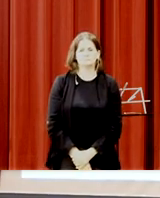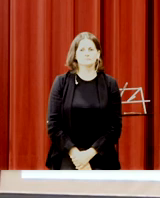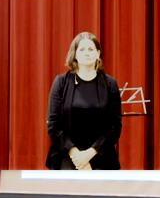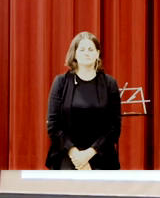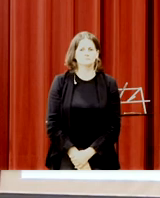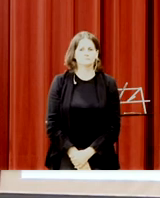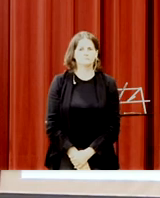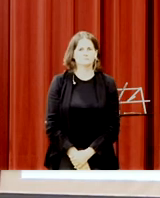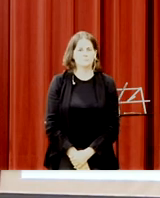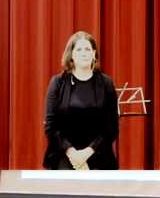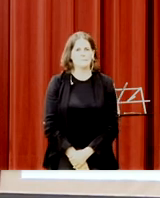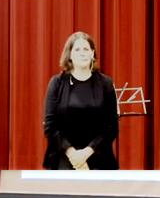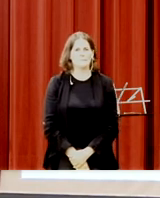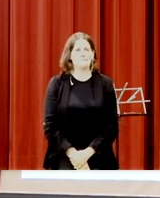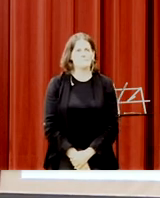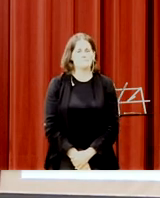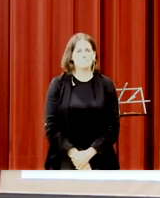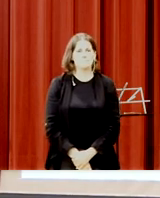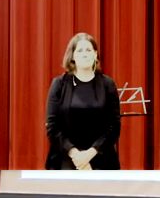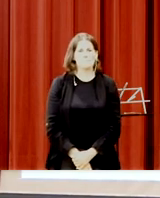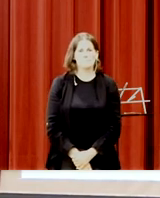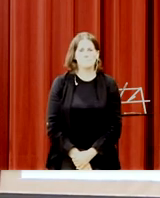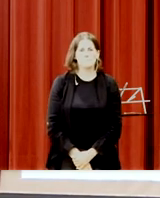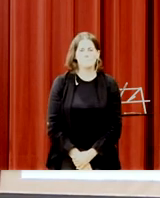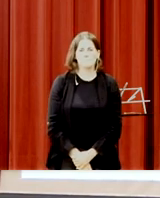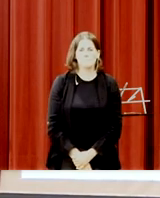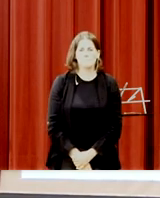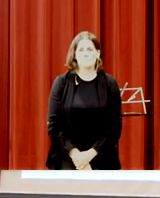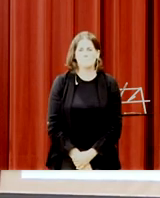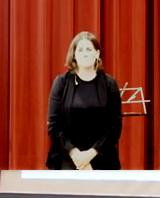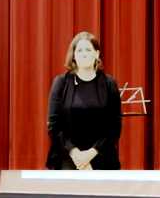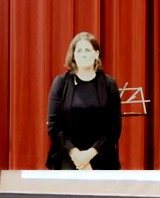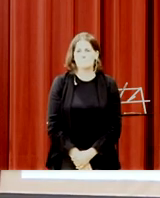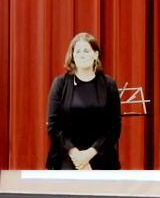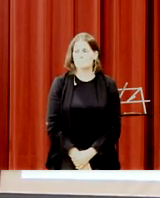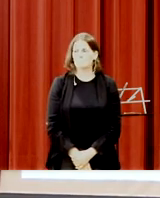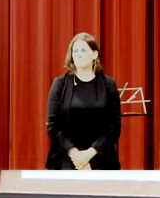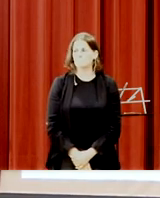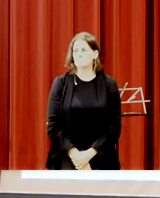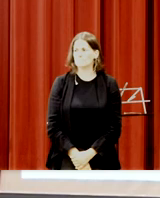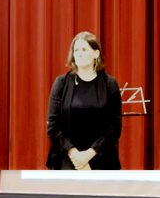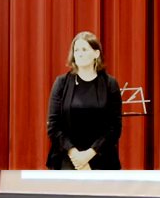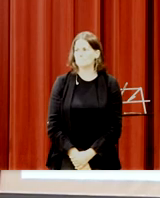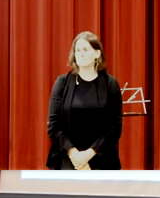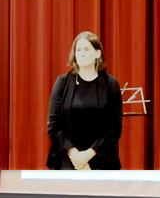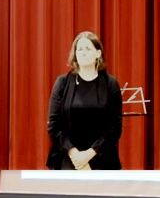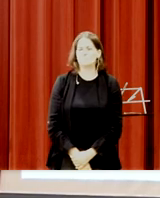Començo amb la primera part del discurs, que aprofitant que tenim una nova consellera, doncs no he pogut estar